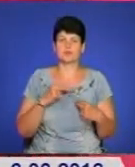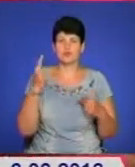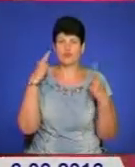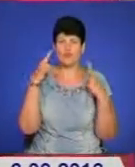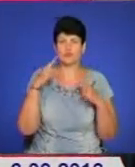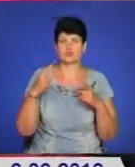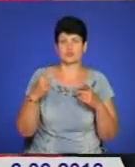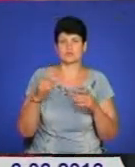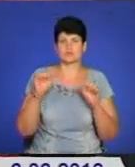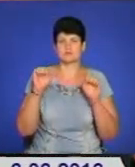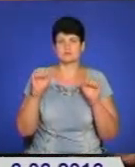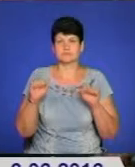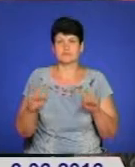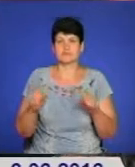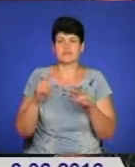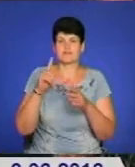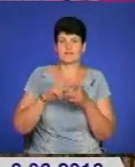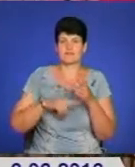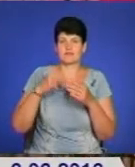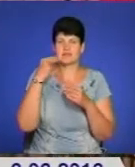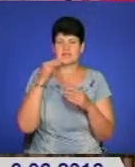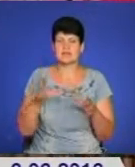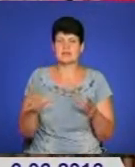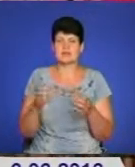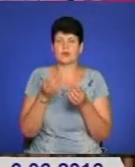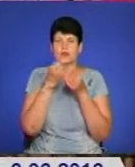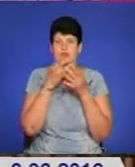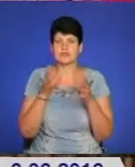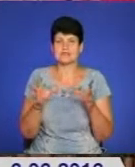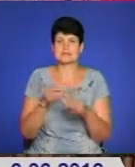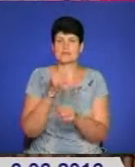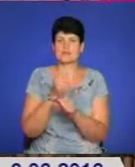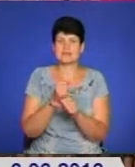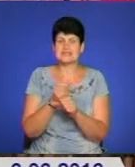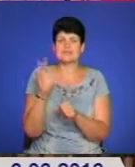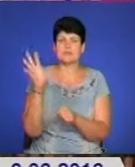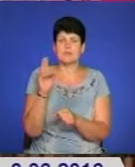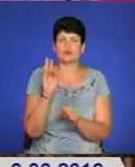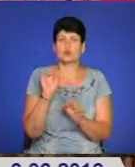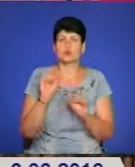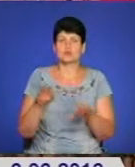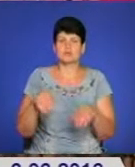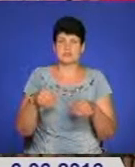віри в краще, а ще плідної співпраці з усіма, хто може принести користь суспільству.